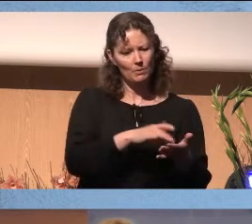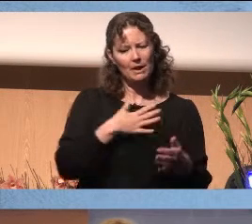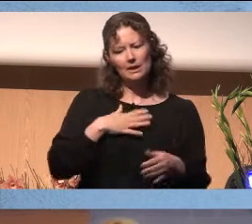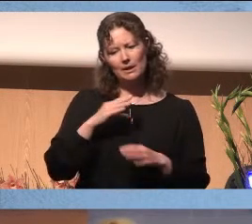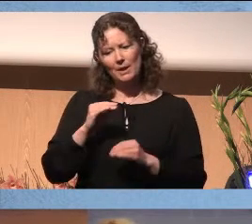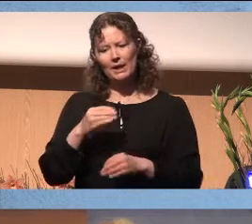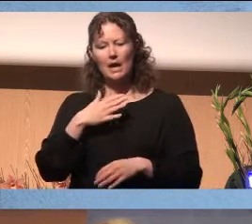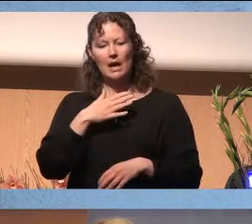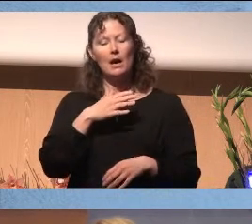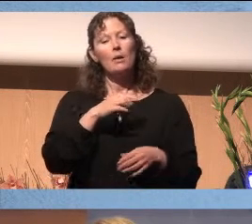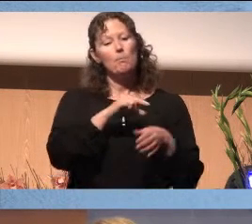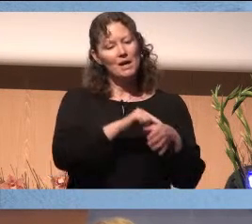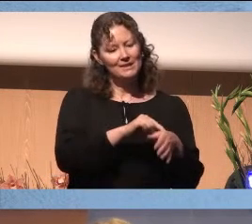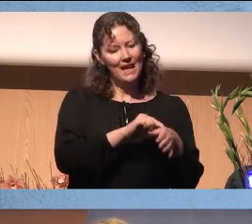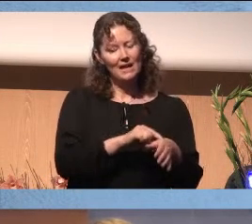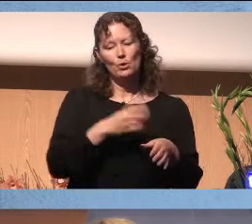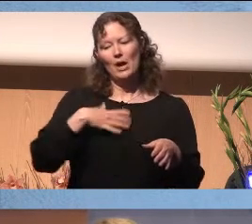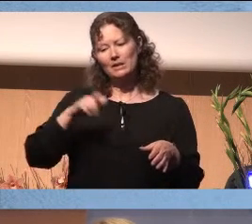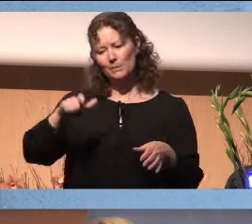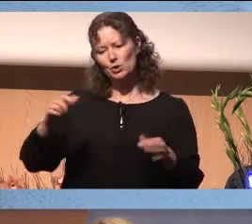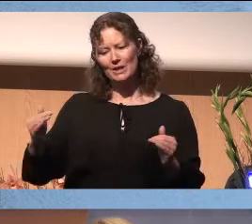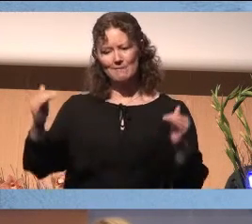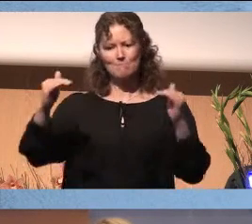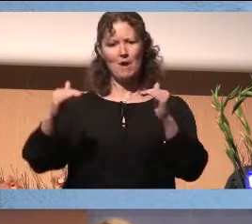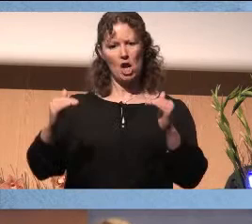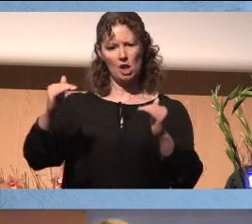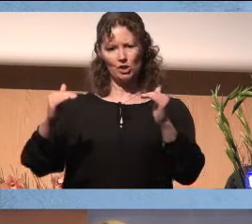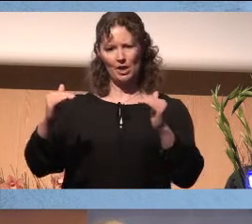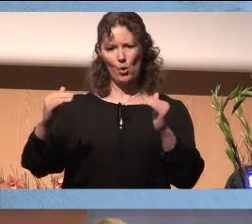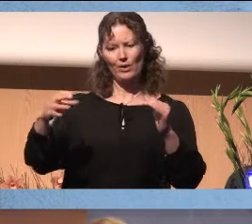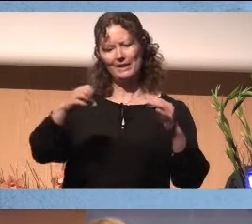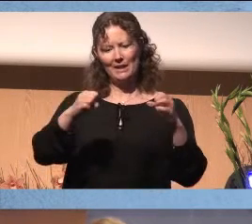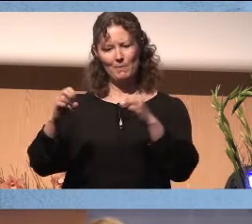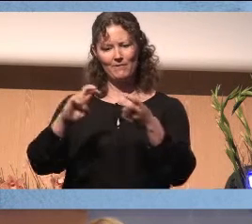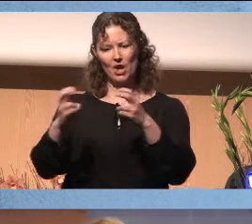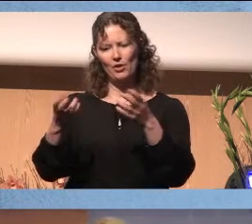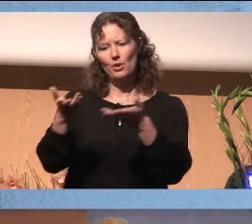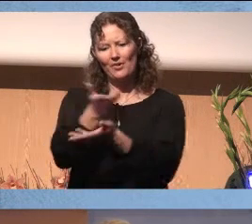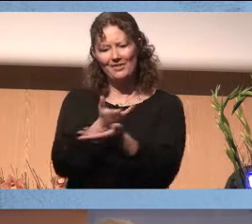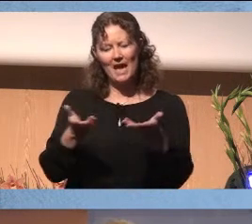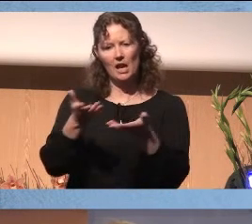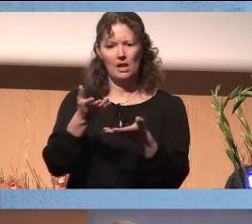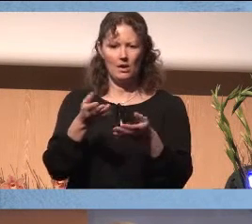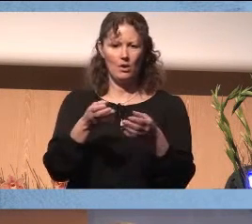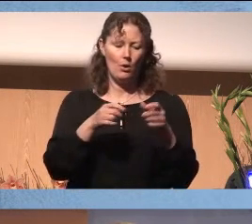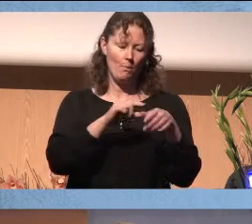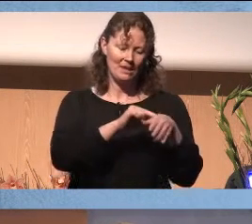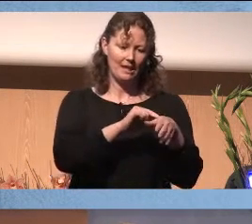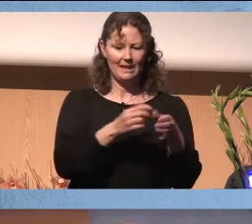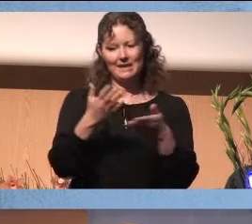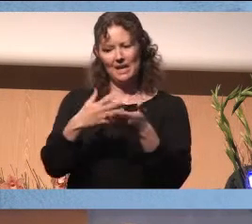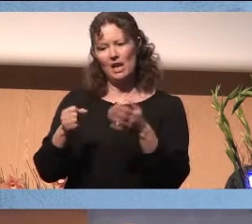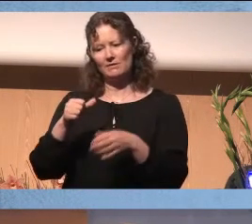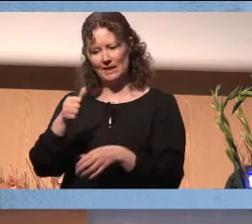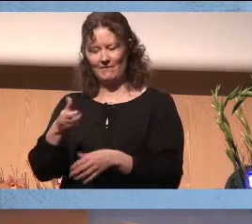pasient og helsepersonell I balanse, I inngrep med hverandre, hvor pasienten en del av selve tjenesten.